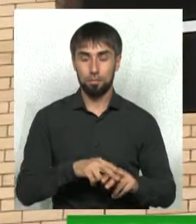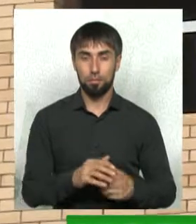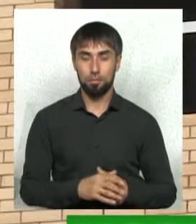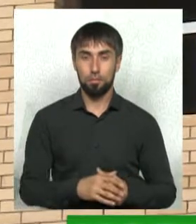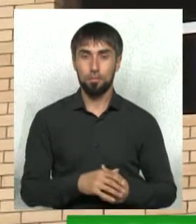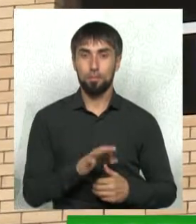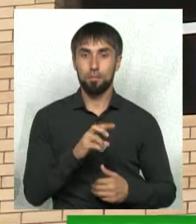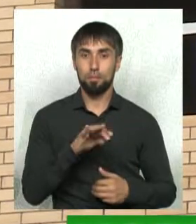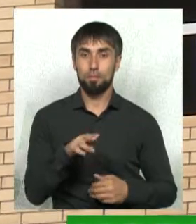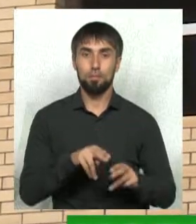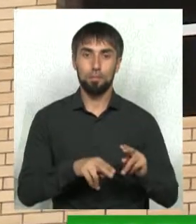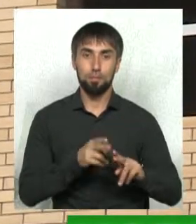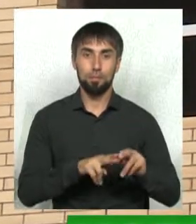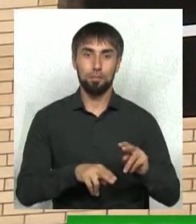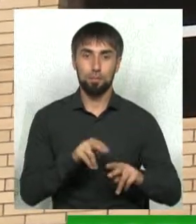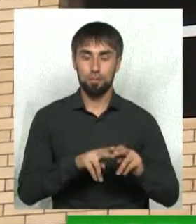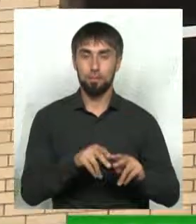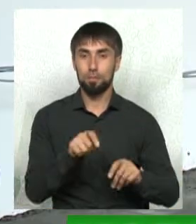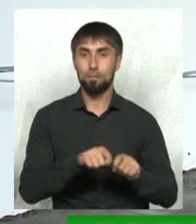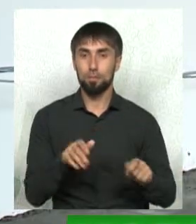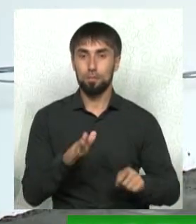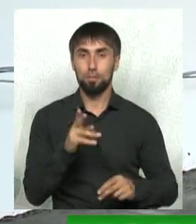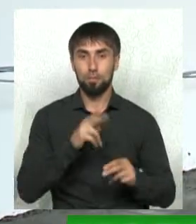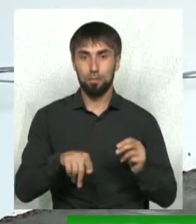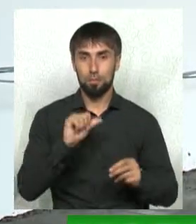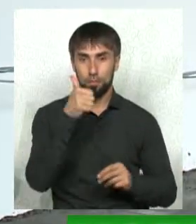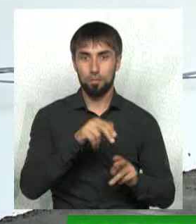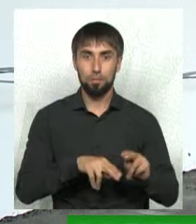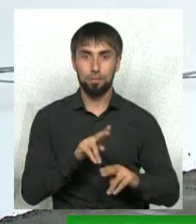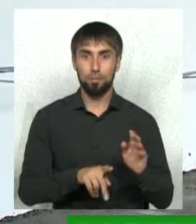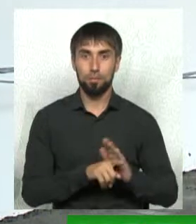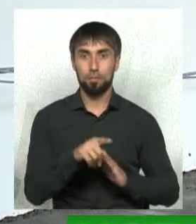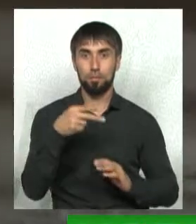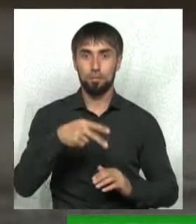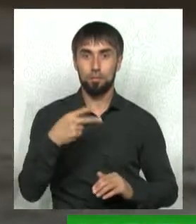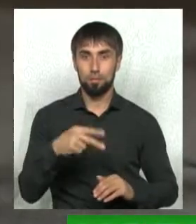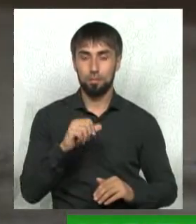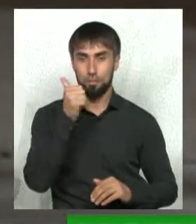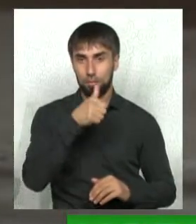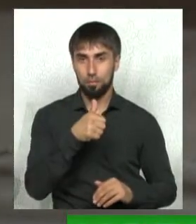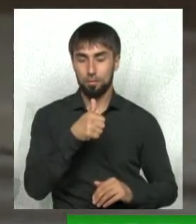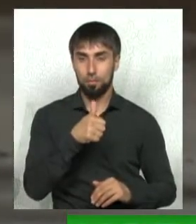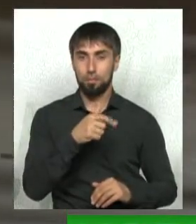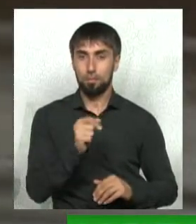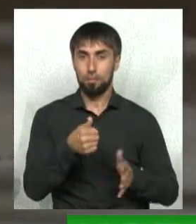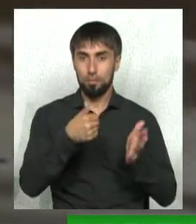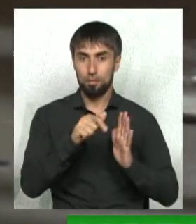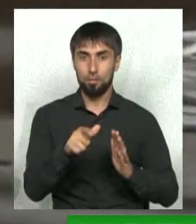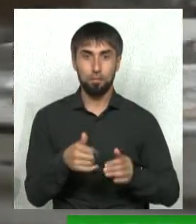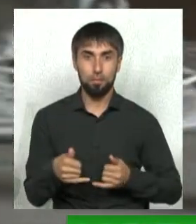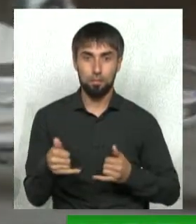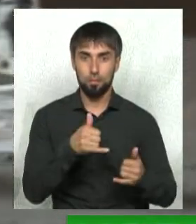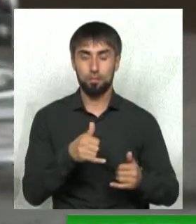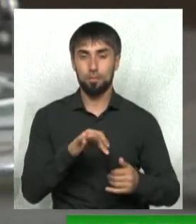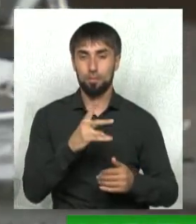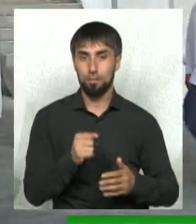мест. Объект введут в эксплуатацию к концу этого года. Строить начали в конце 2020-го. За полгода здесь залили фундамент,